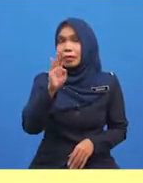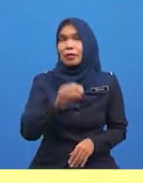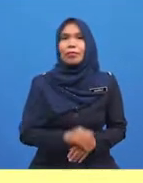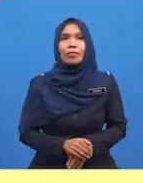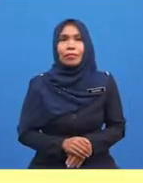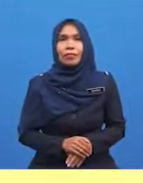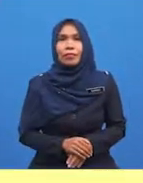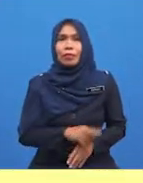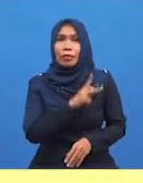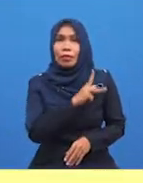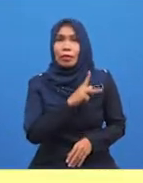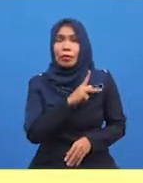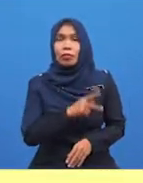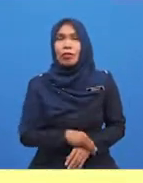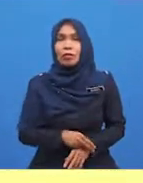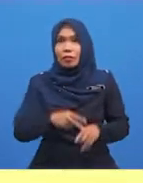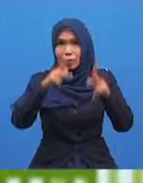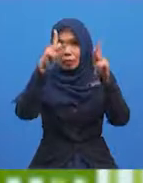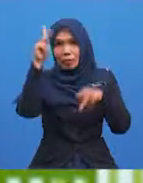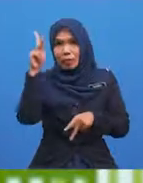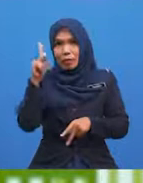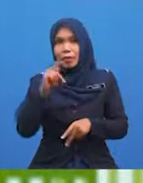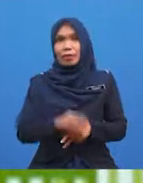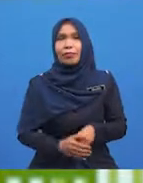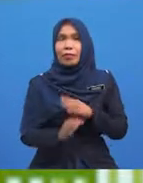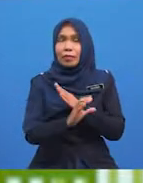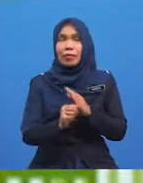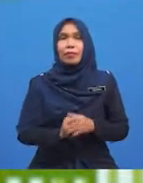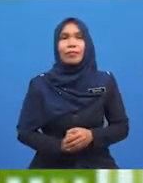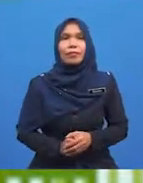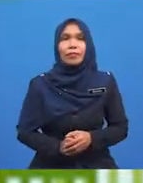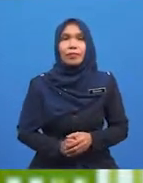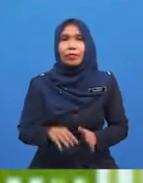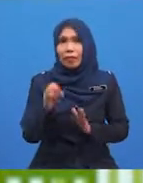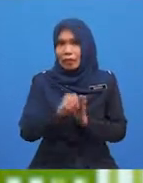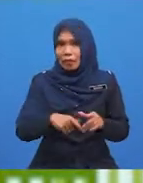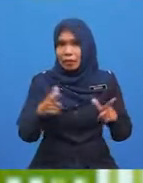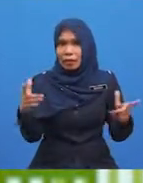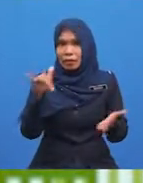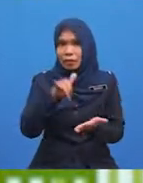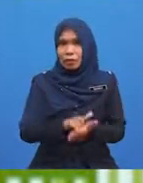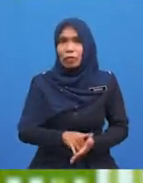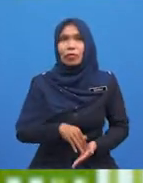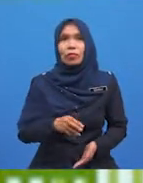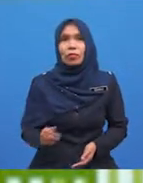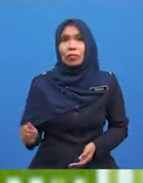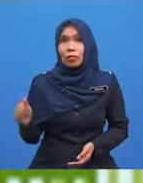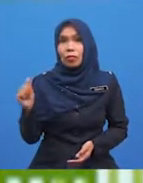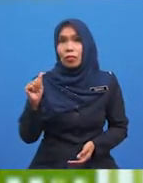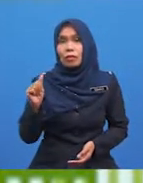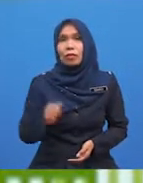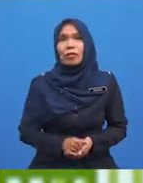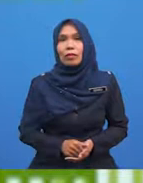adalah Ketua Kerajaan Negeri. Selain itu, kuasa budi bicara Yang